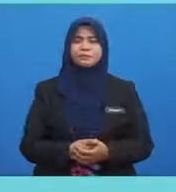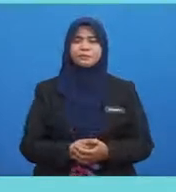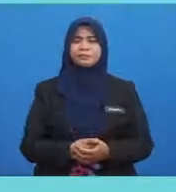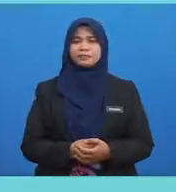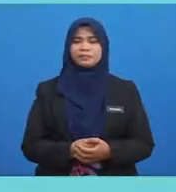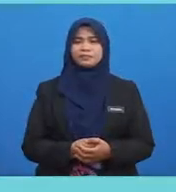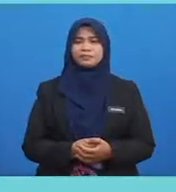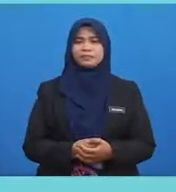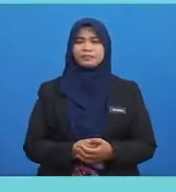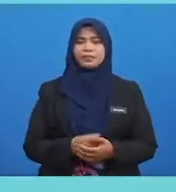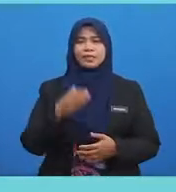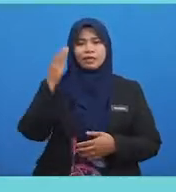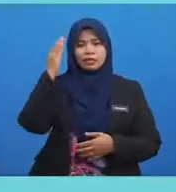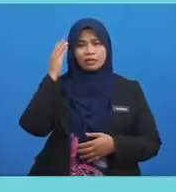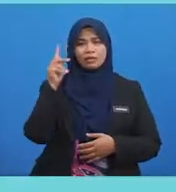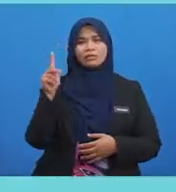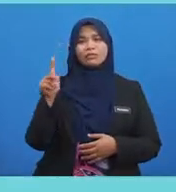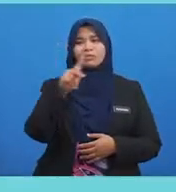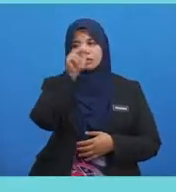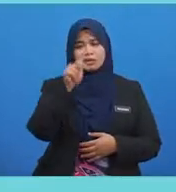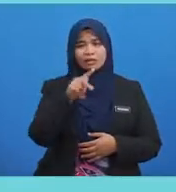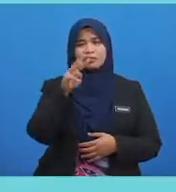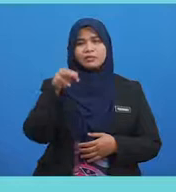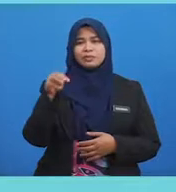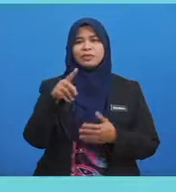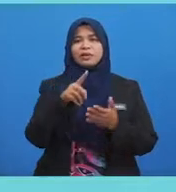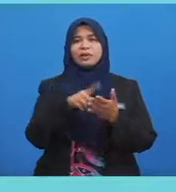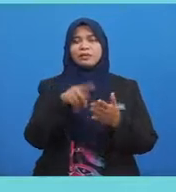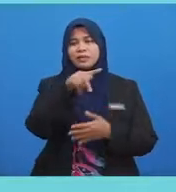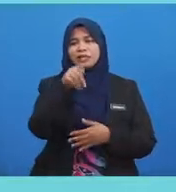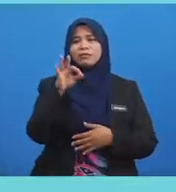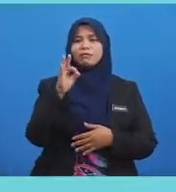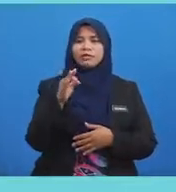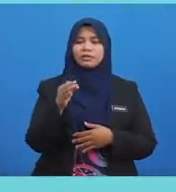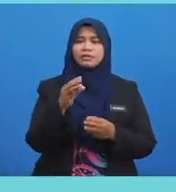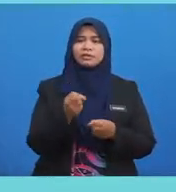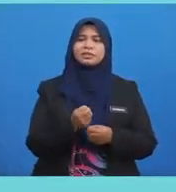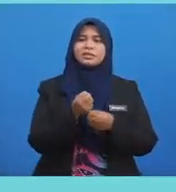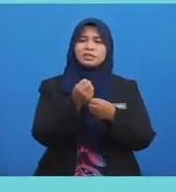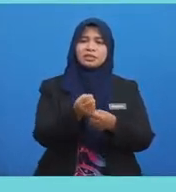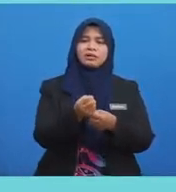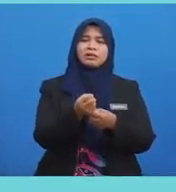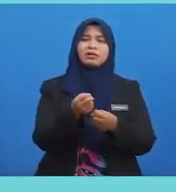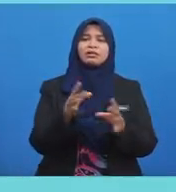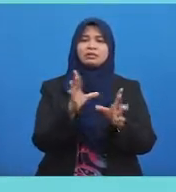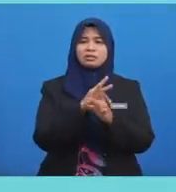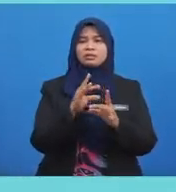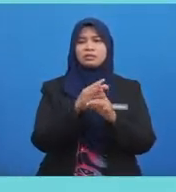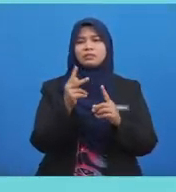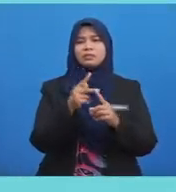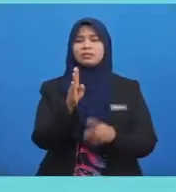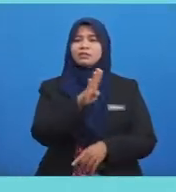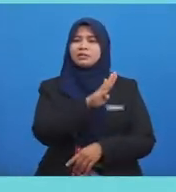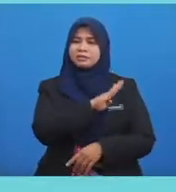mendapat tentangan hebat daripada masyarakat tempatan di Sarawak. Tahukah murid-murid